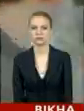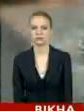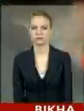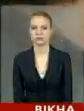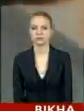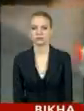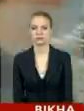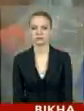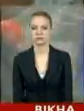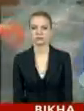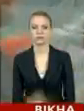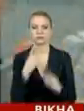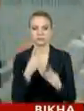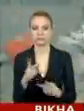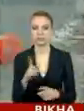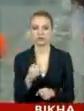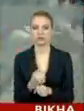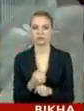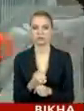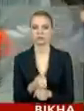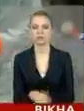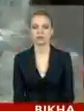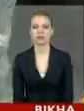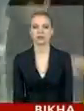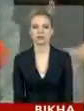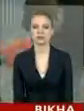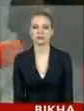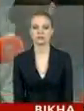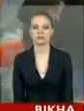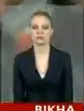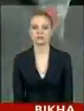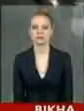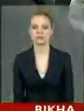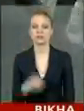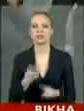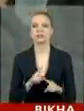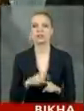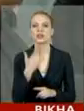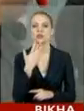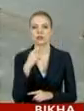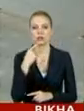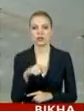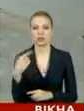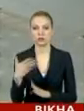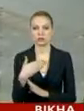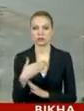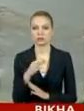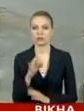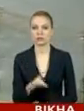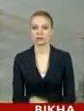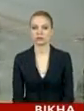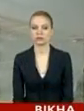знімайте. Бачите, що робиться? Бачите? Це національний російський прапор. Я зараз